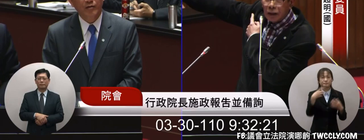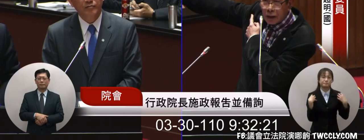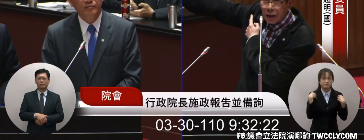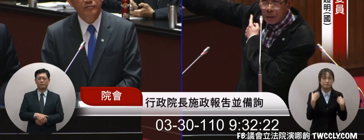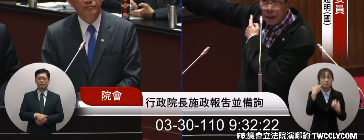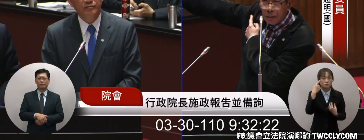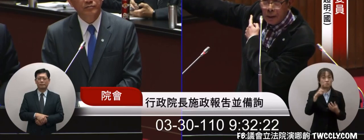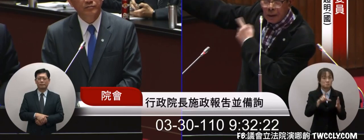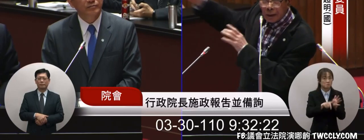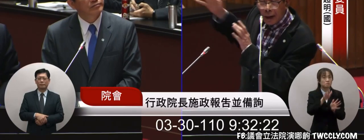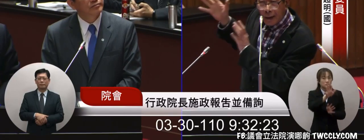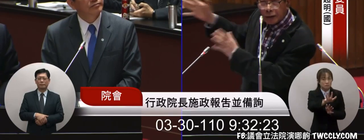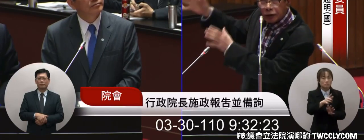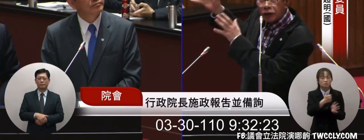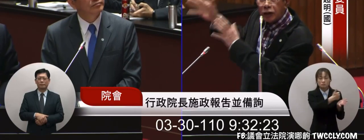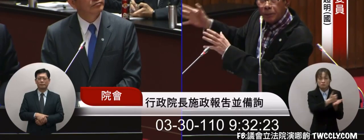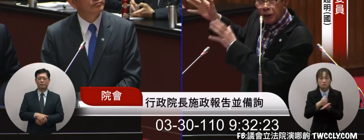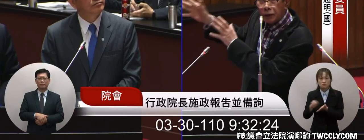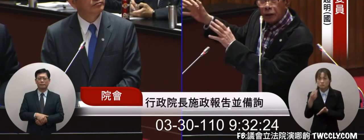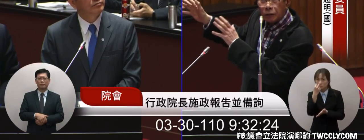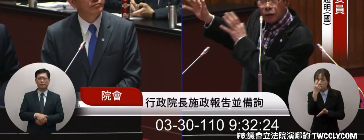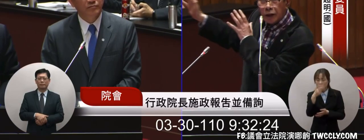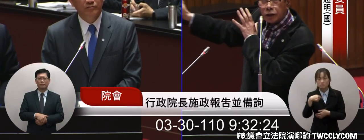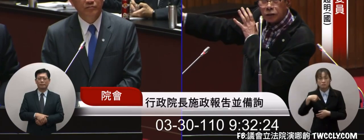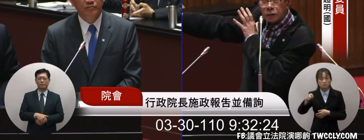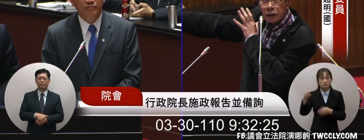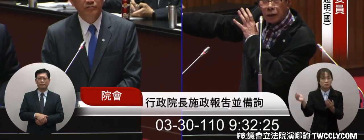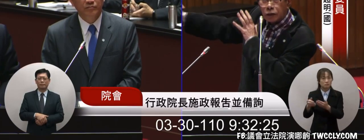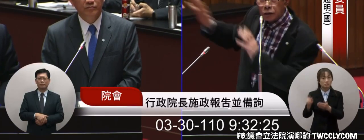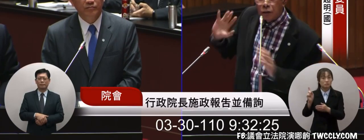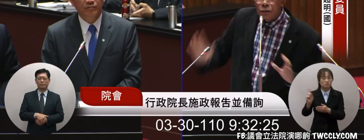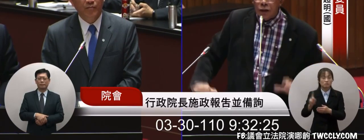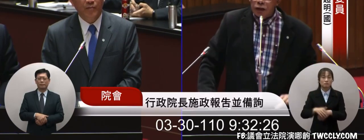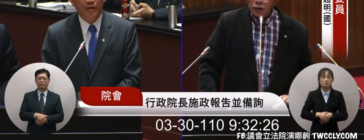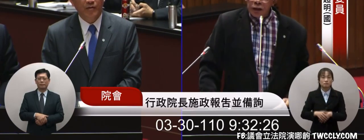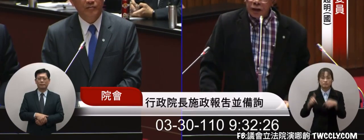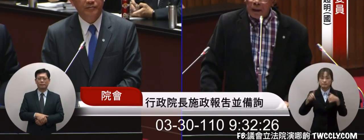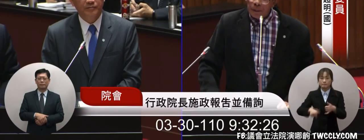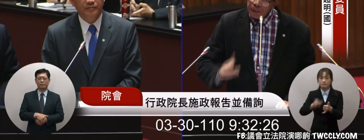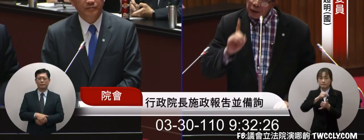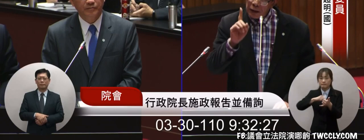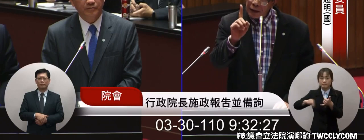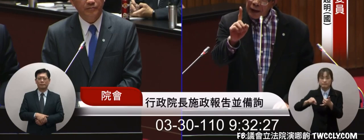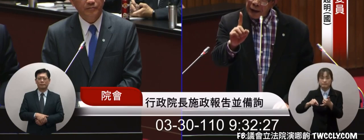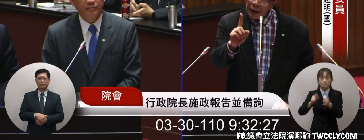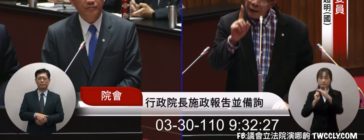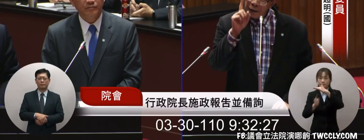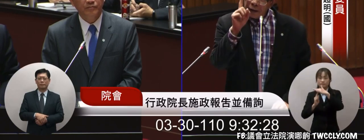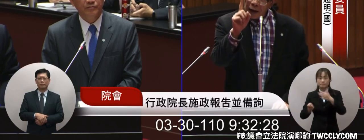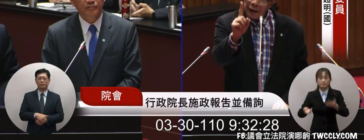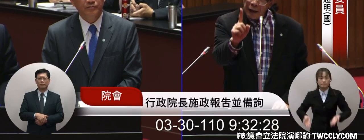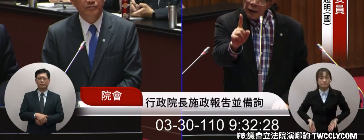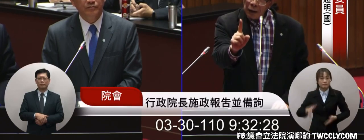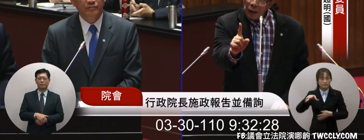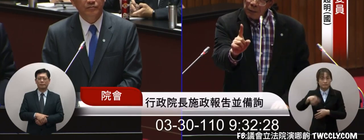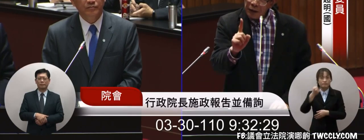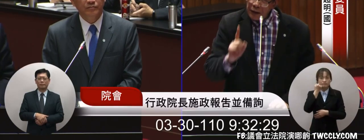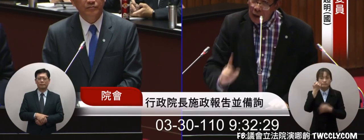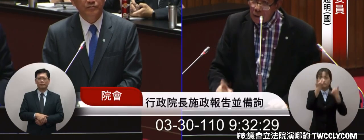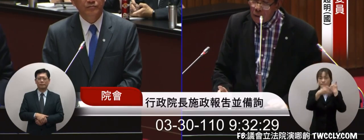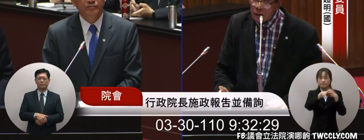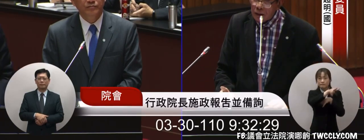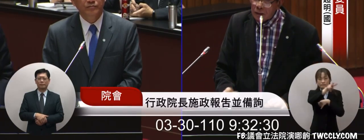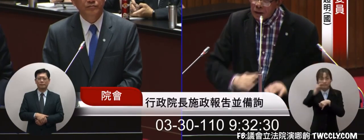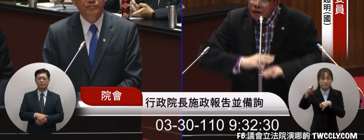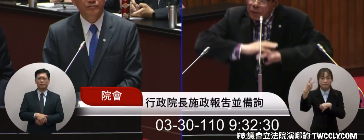贊成在這邊開一個西濱的瑞瀨高市公路的虛擬區站可以看海可以看我們的離